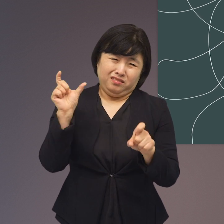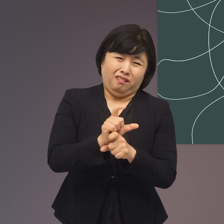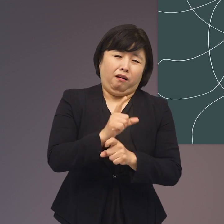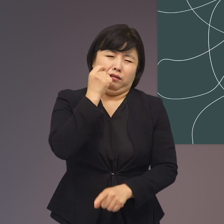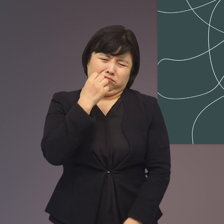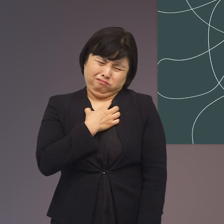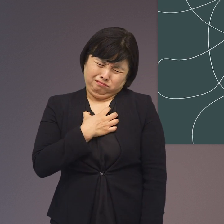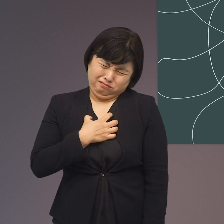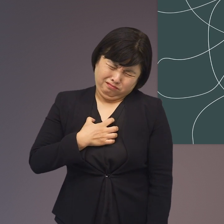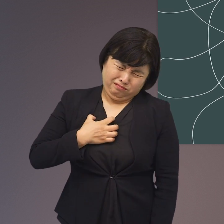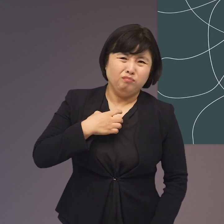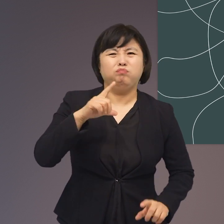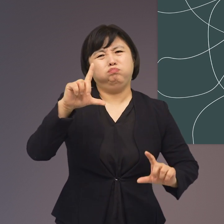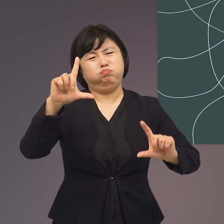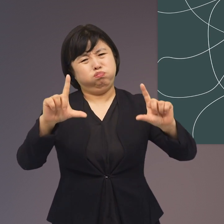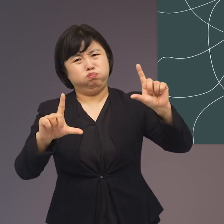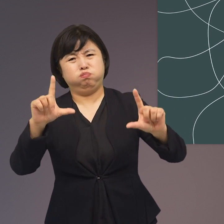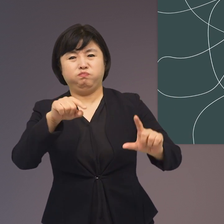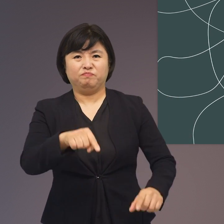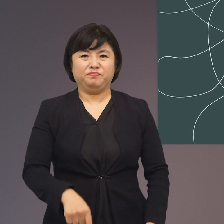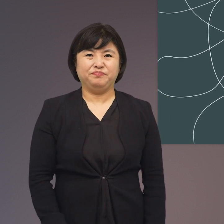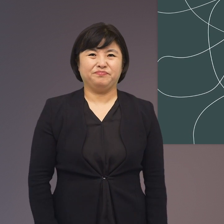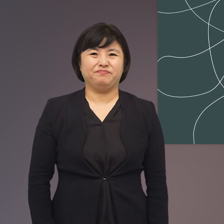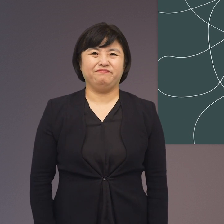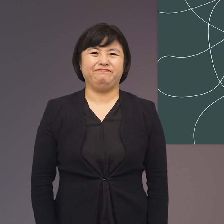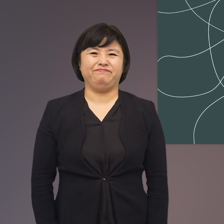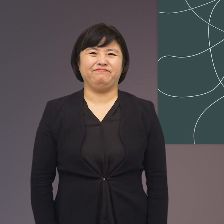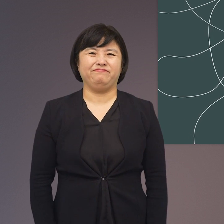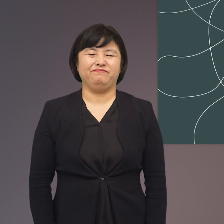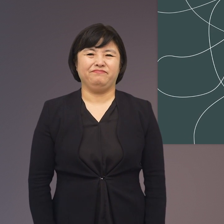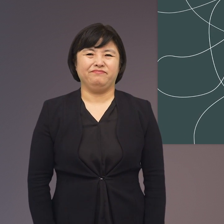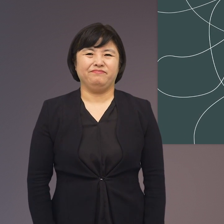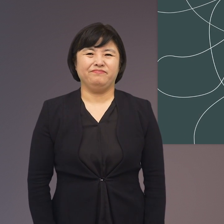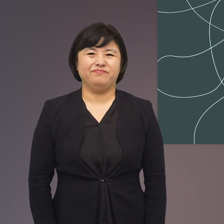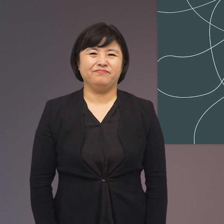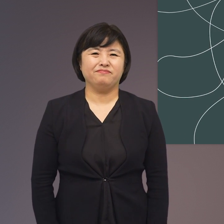않았습니다. 그렇기에 더욱 슬퍼 보입니다.